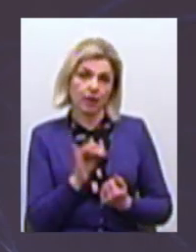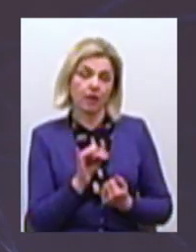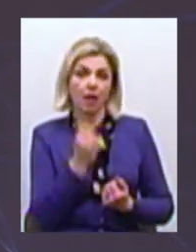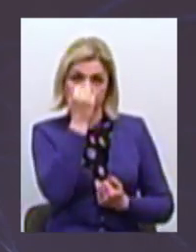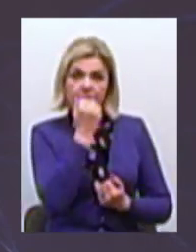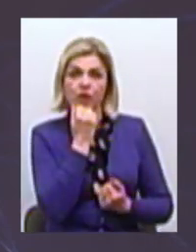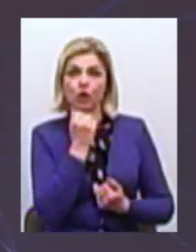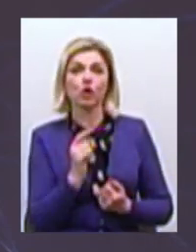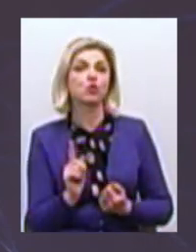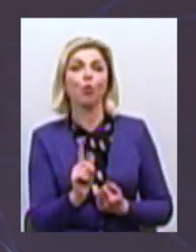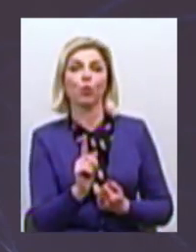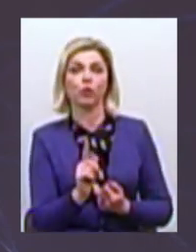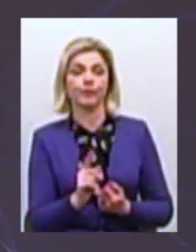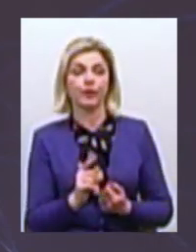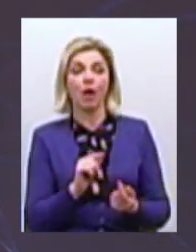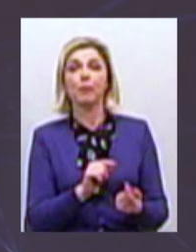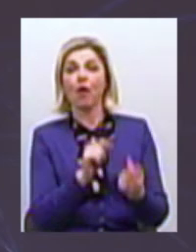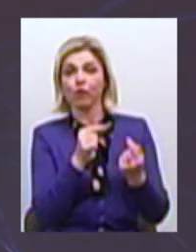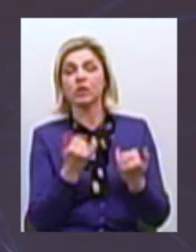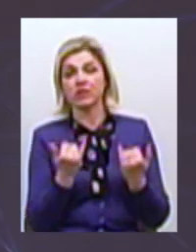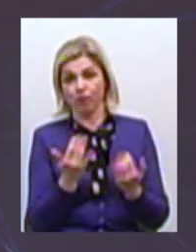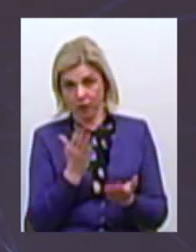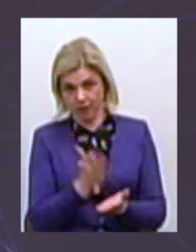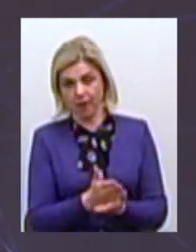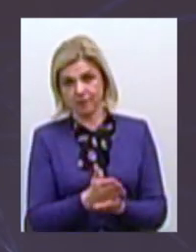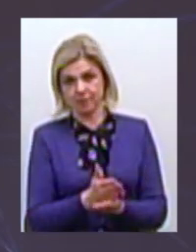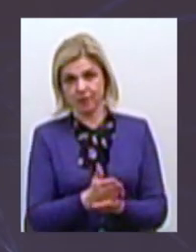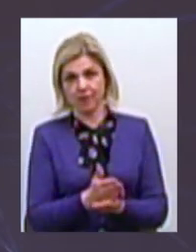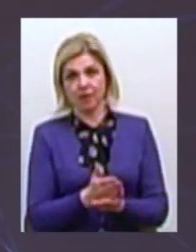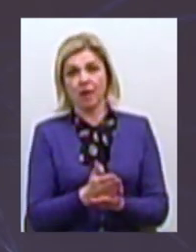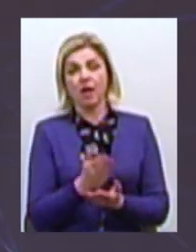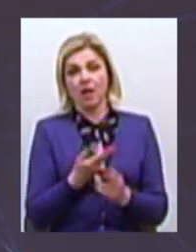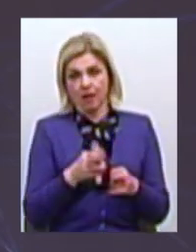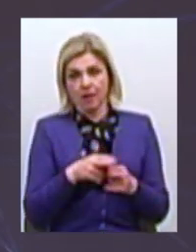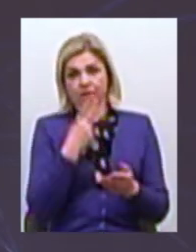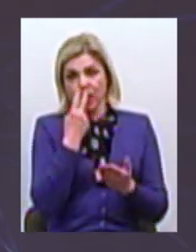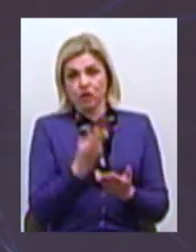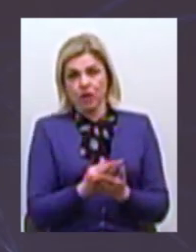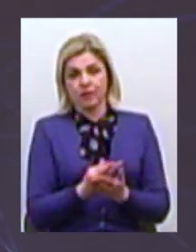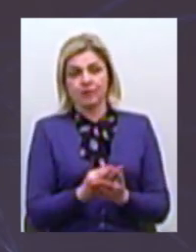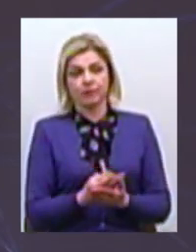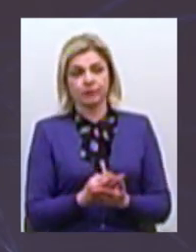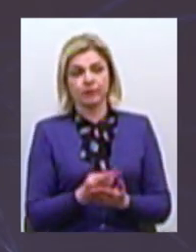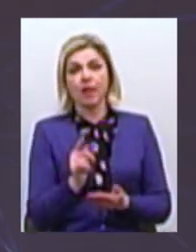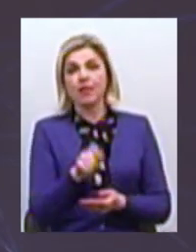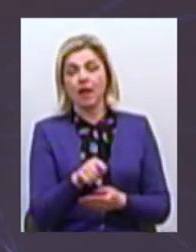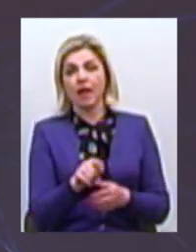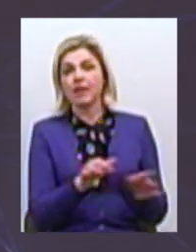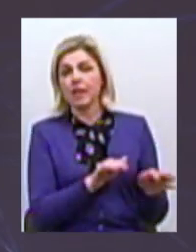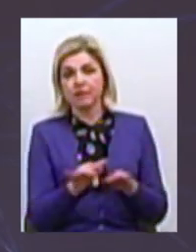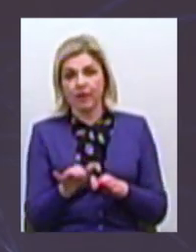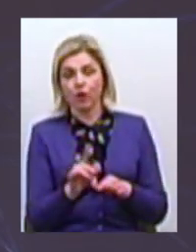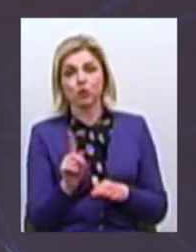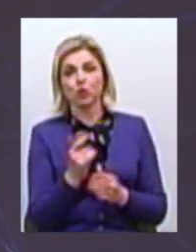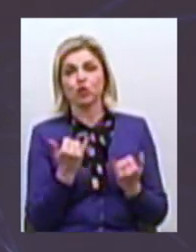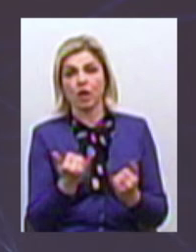чому? Противостояние на сегодняшний день есть. В частности, оно выражается в тех действиях, которые сейчас